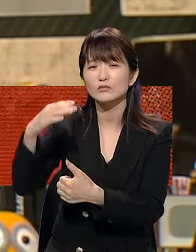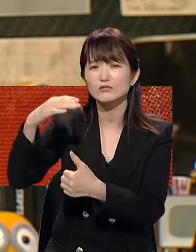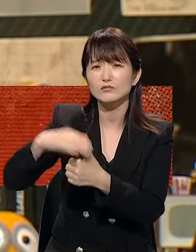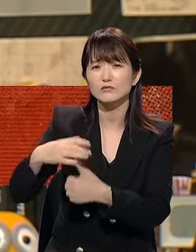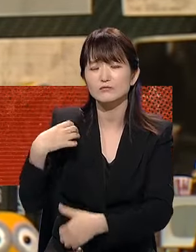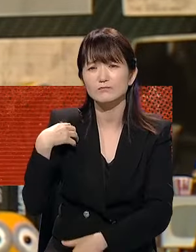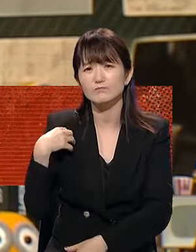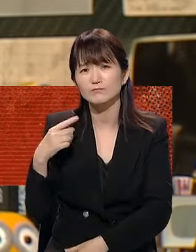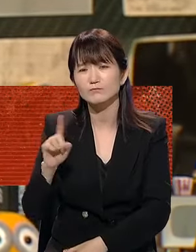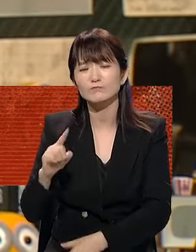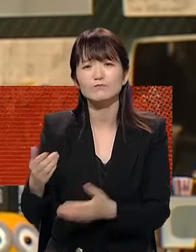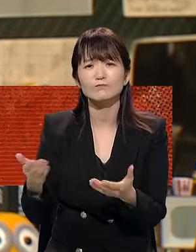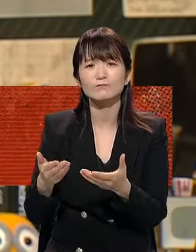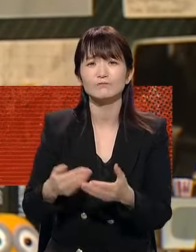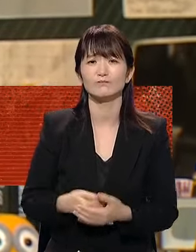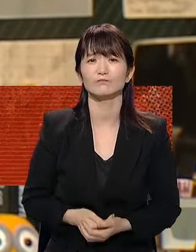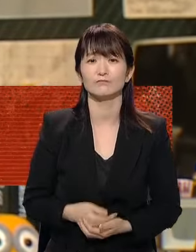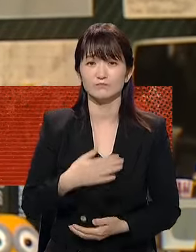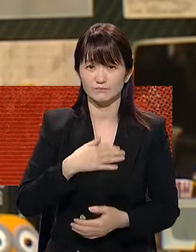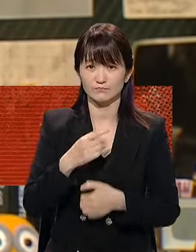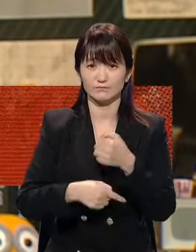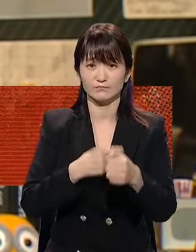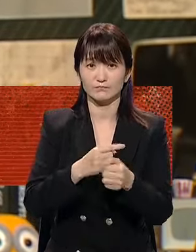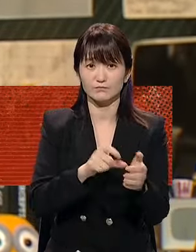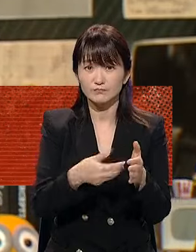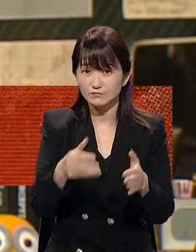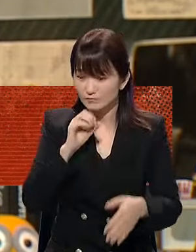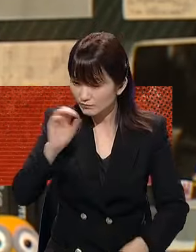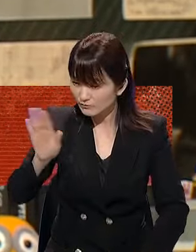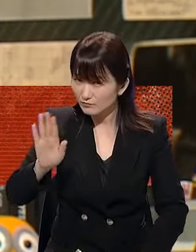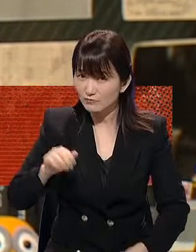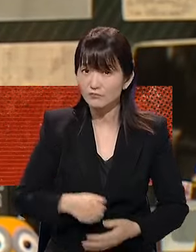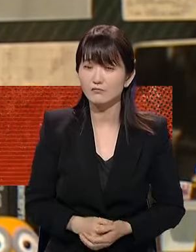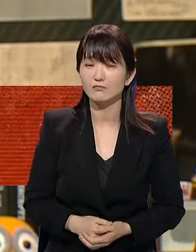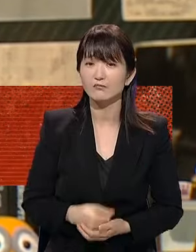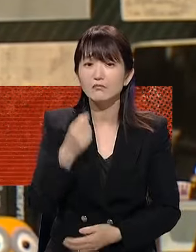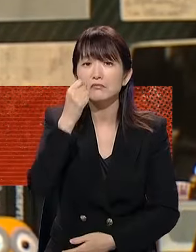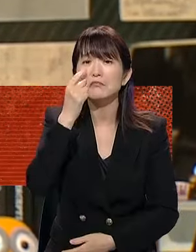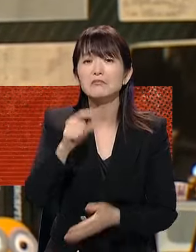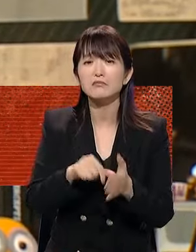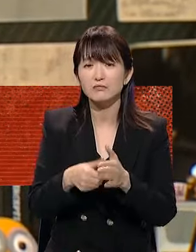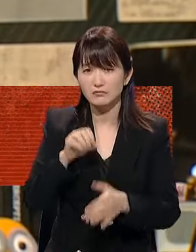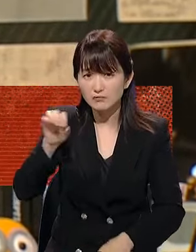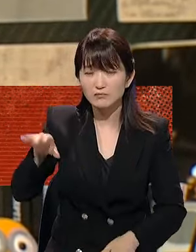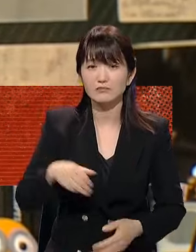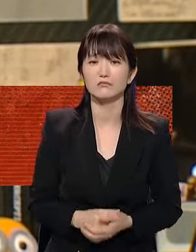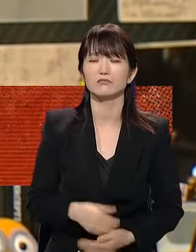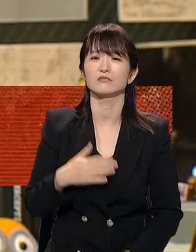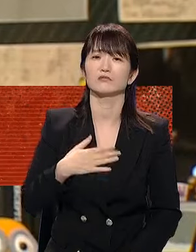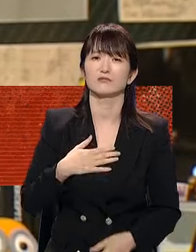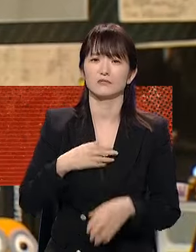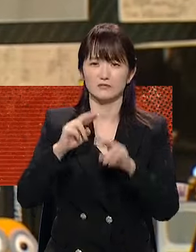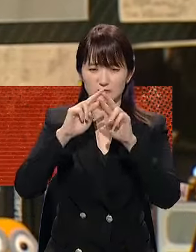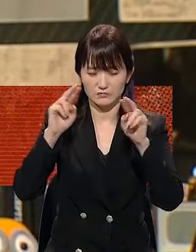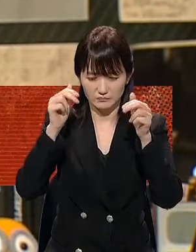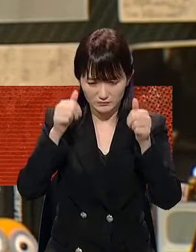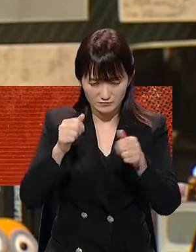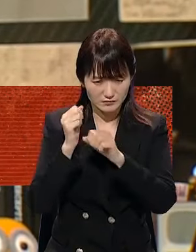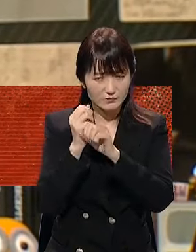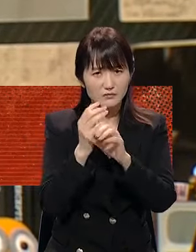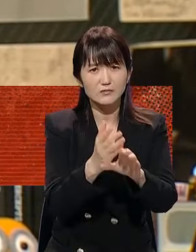아니고 이게 뭐 하시는 겁니까 제가 1년 지나서 말씀드린 거 아니잖아요 고작 한 달이에요 한 달 저도 상 치르느라 정신도